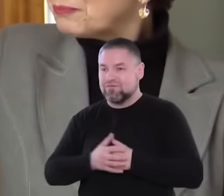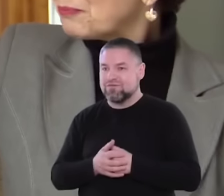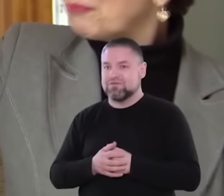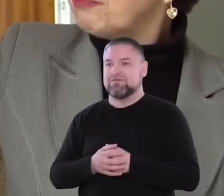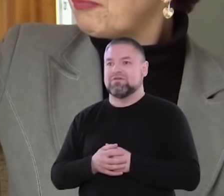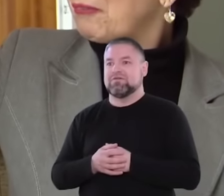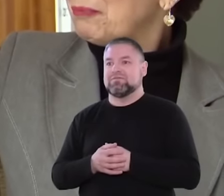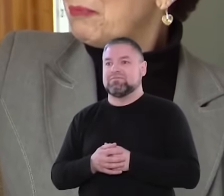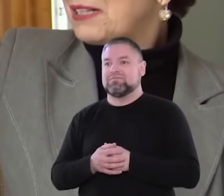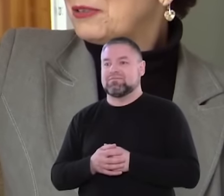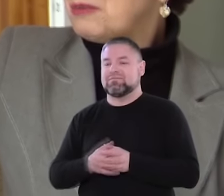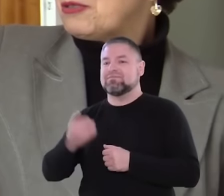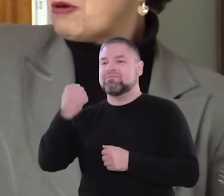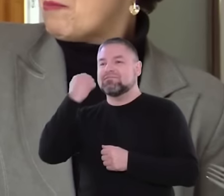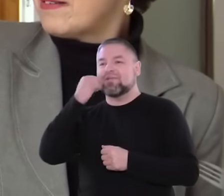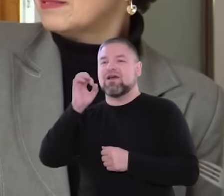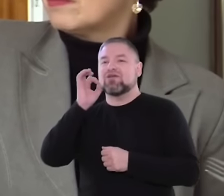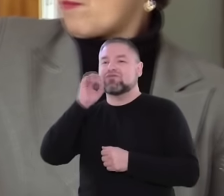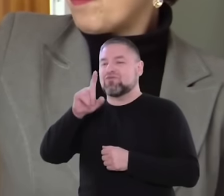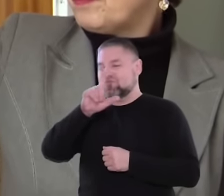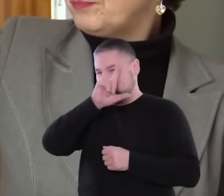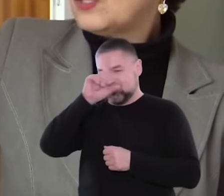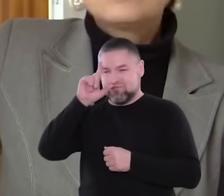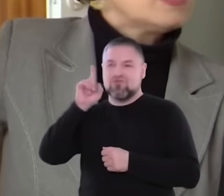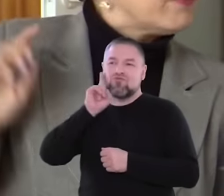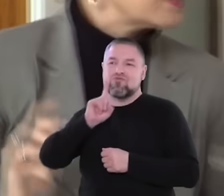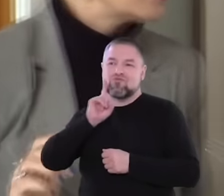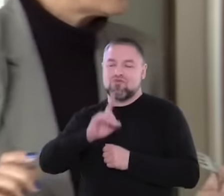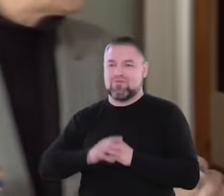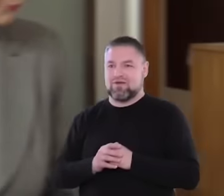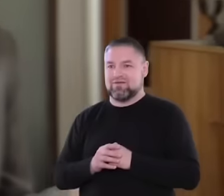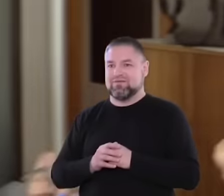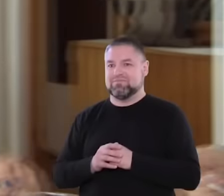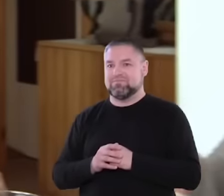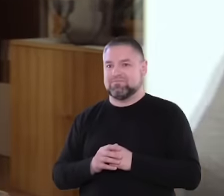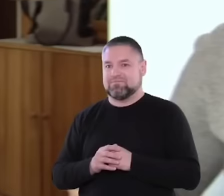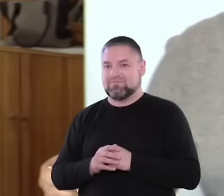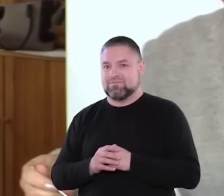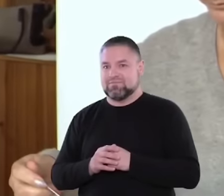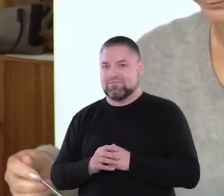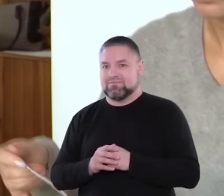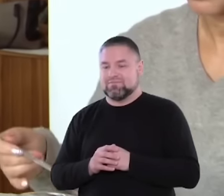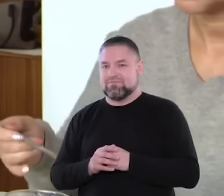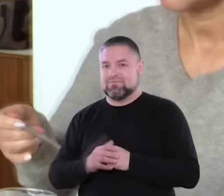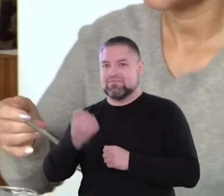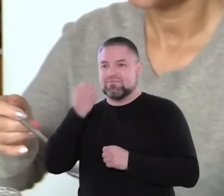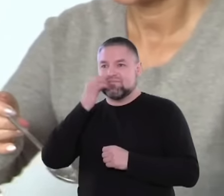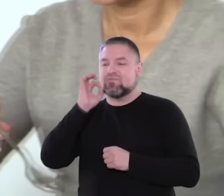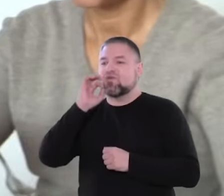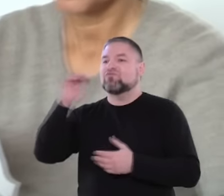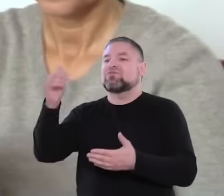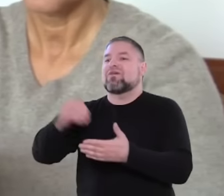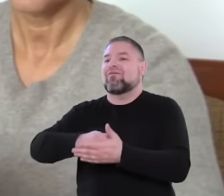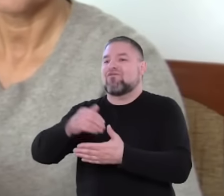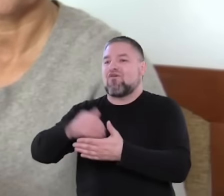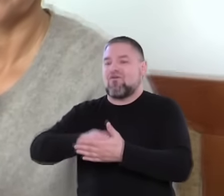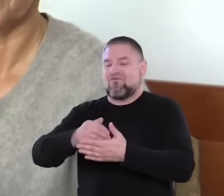to bardzo dobry chłopak. No i co najważniejsze, bardzo dobrze wychowany.